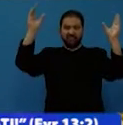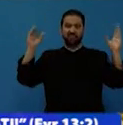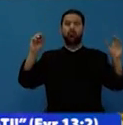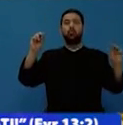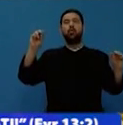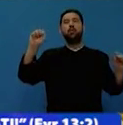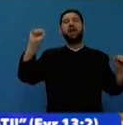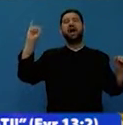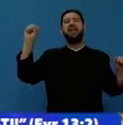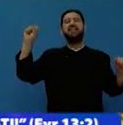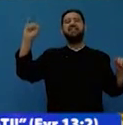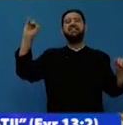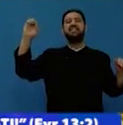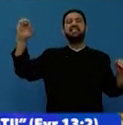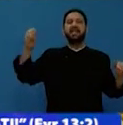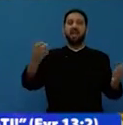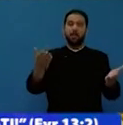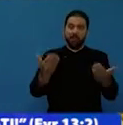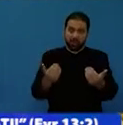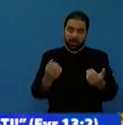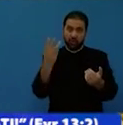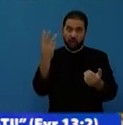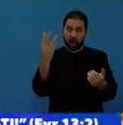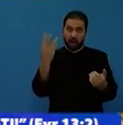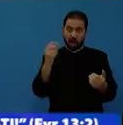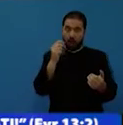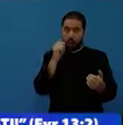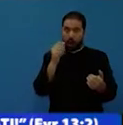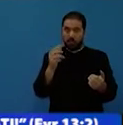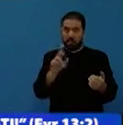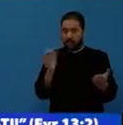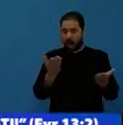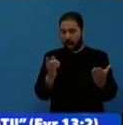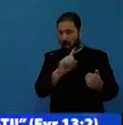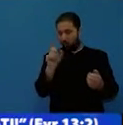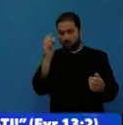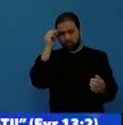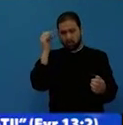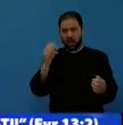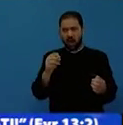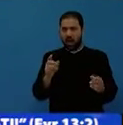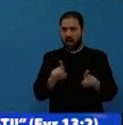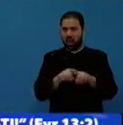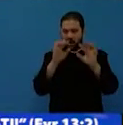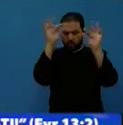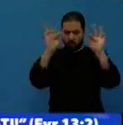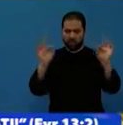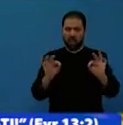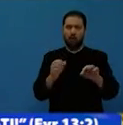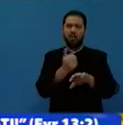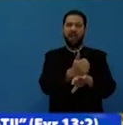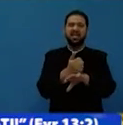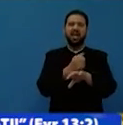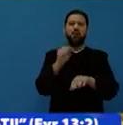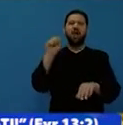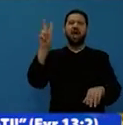Mare primește la rândul său trei străini, după modelul Patriarhului Avraam. Vă rog, Preacuvioase Părinte, aici la Cuvânt